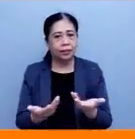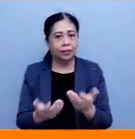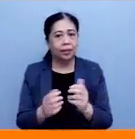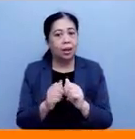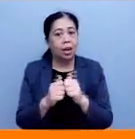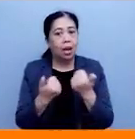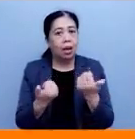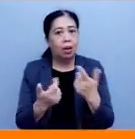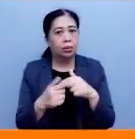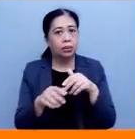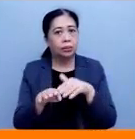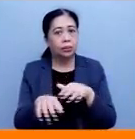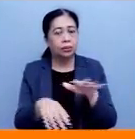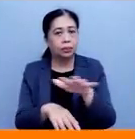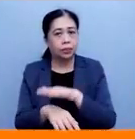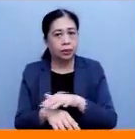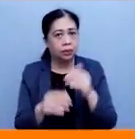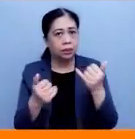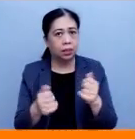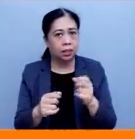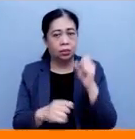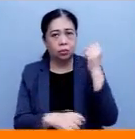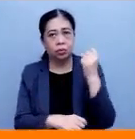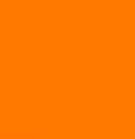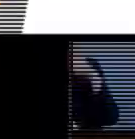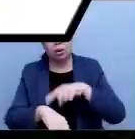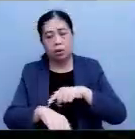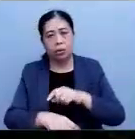kumusta ang trapiko dyan ngayong rush hour?